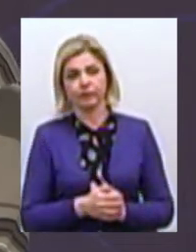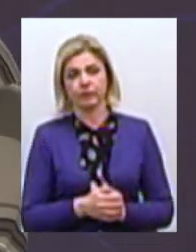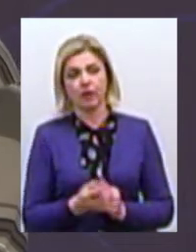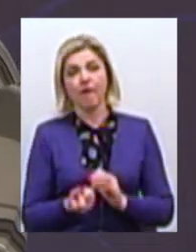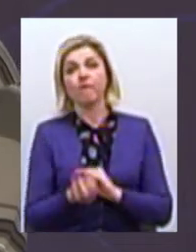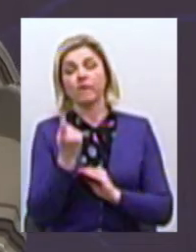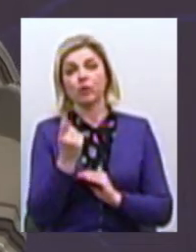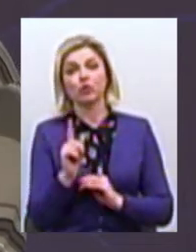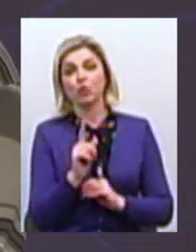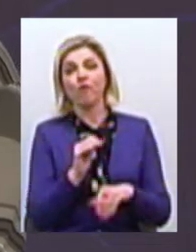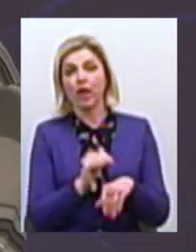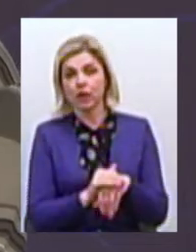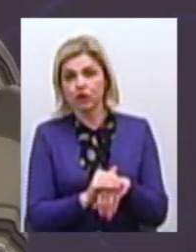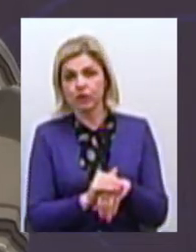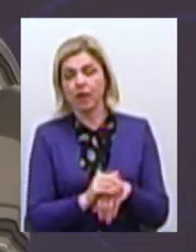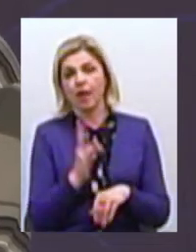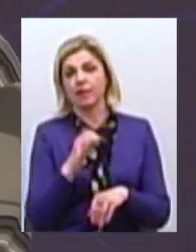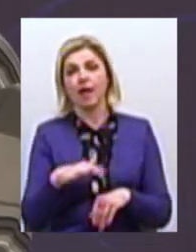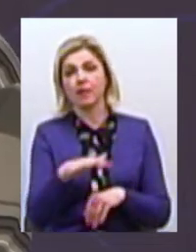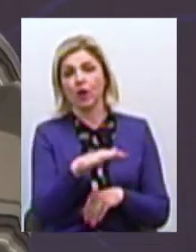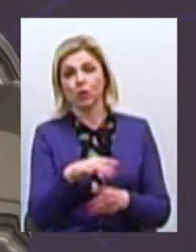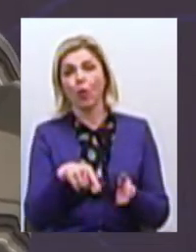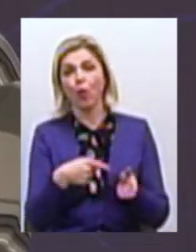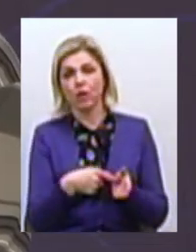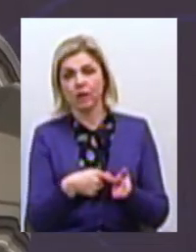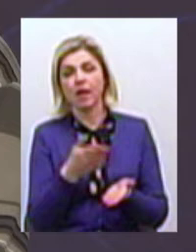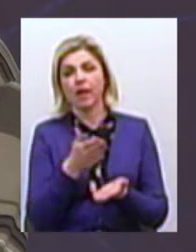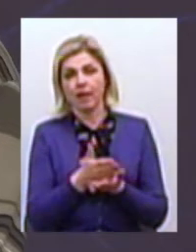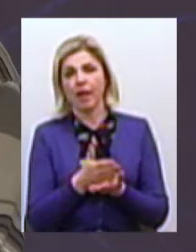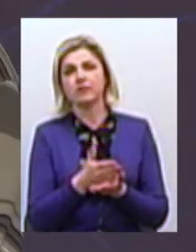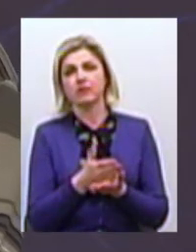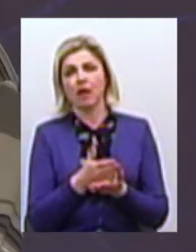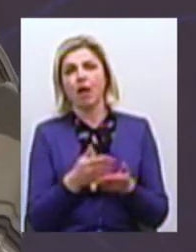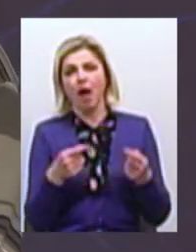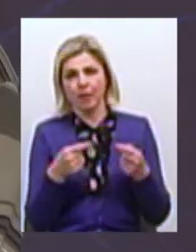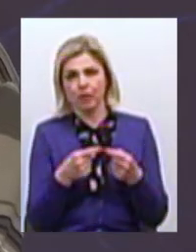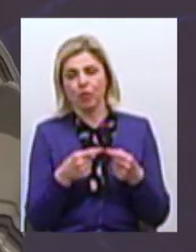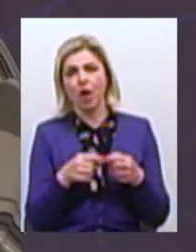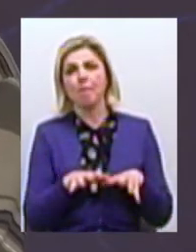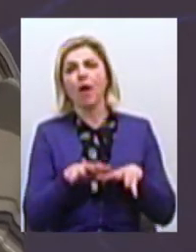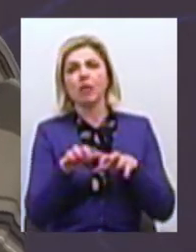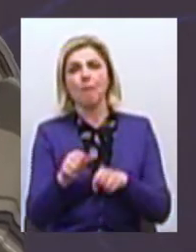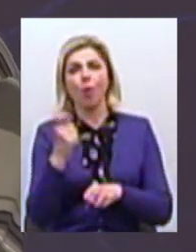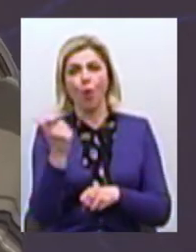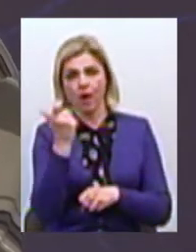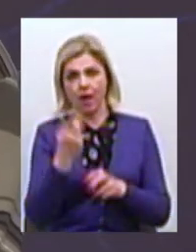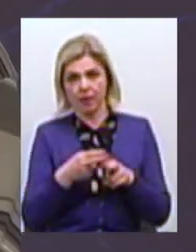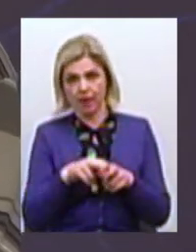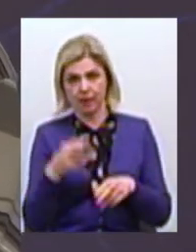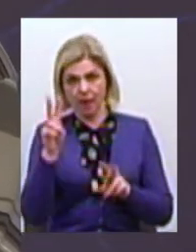Выяснилось, что фактически на территории города есть определенная монополия на эту тему. Эту